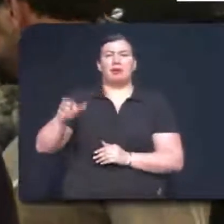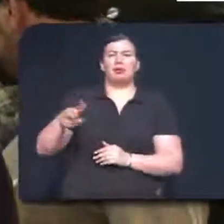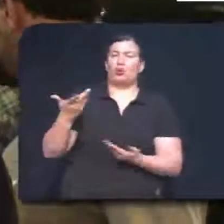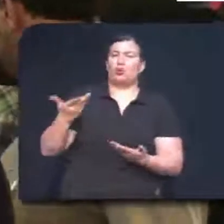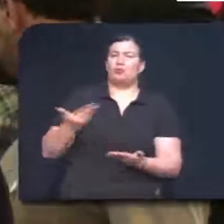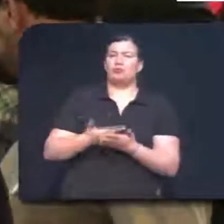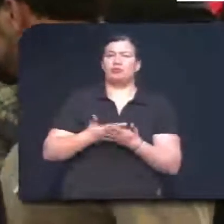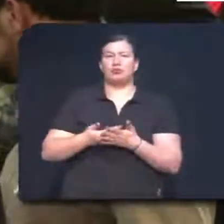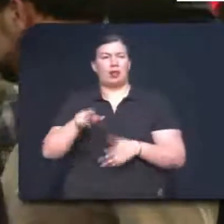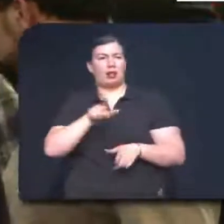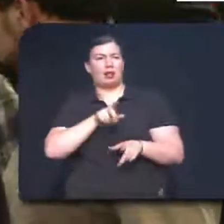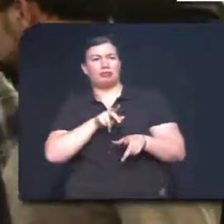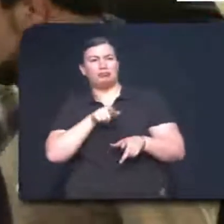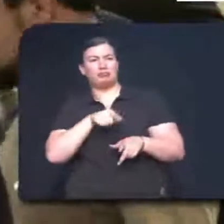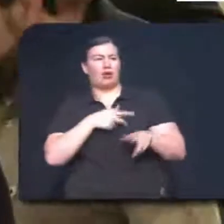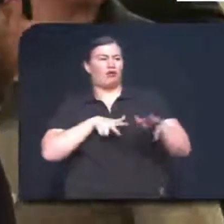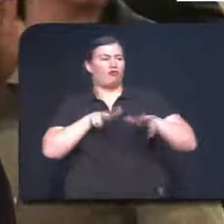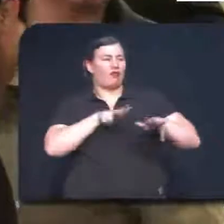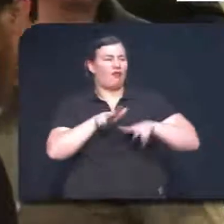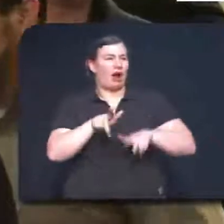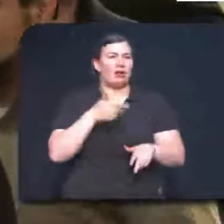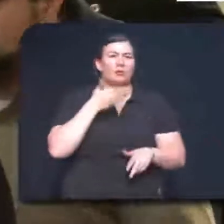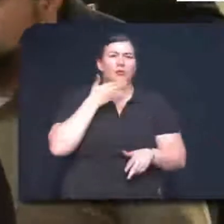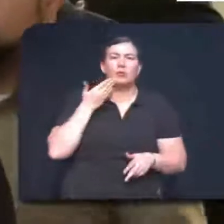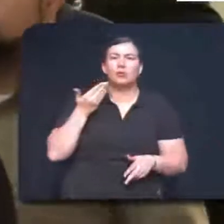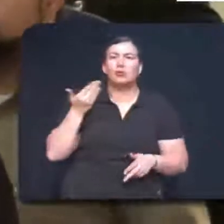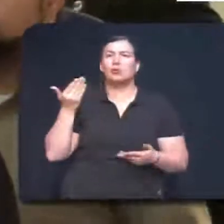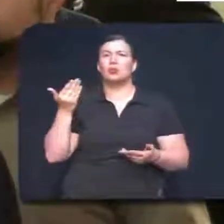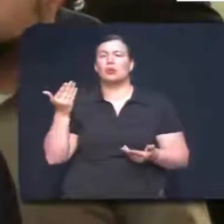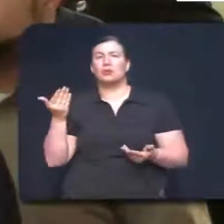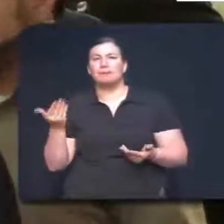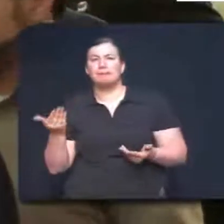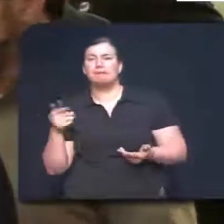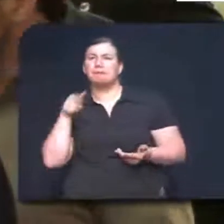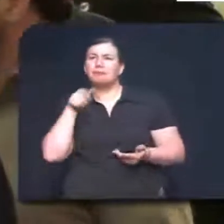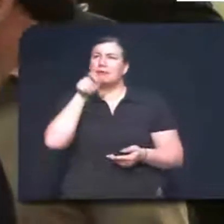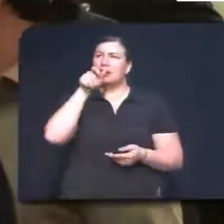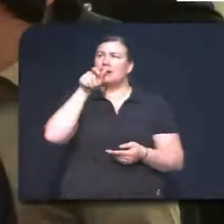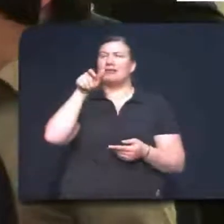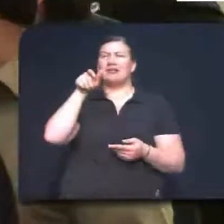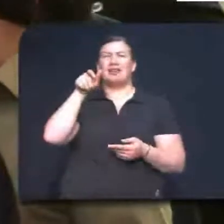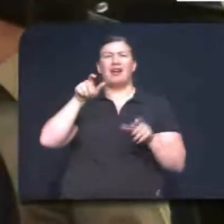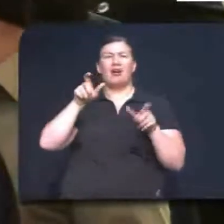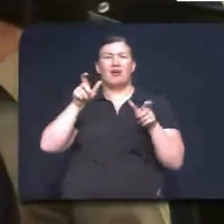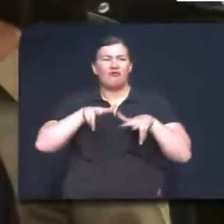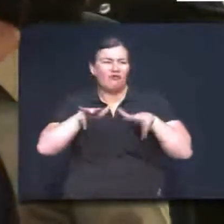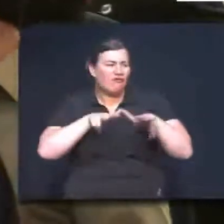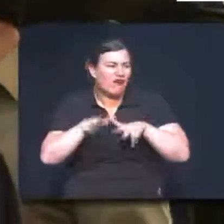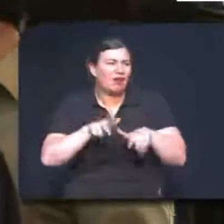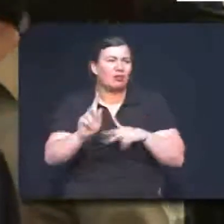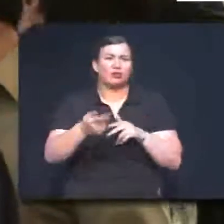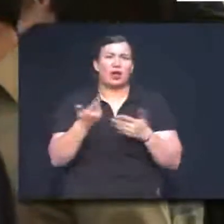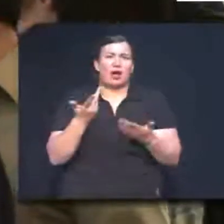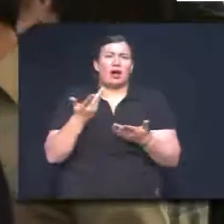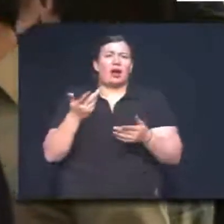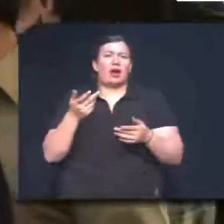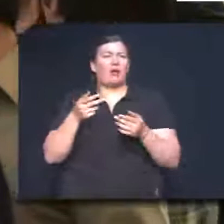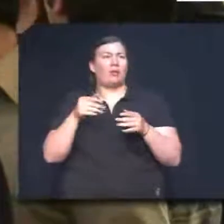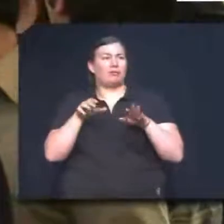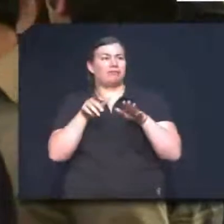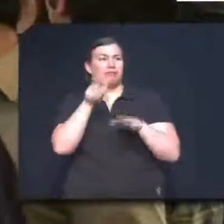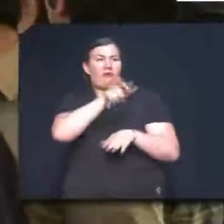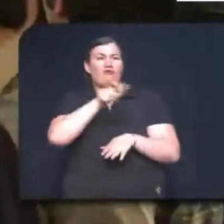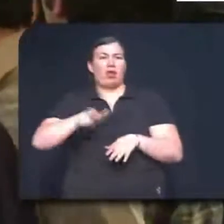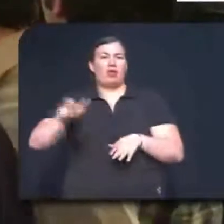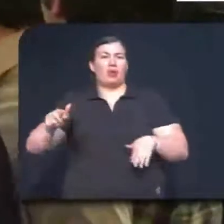in der Verwaltung das heißt also dass auch die Verwaltung die Bevölkerung abbildet und von daher dort eine Diskriminierungsfreiheit